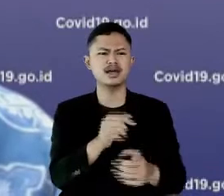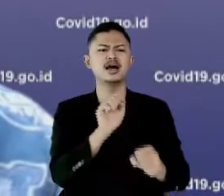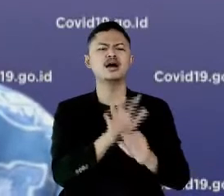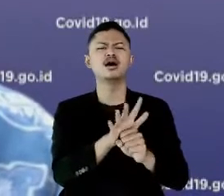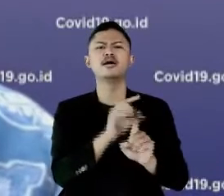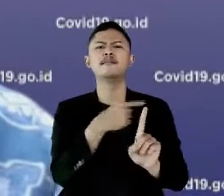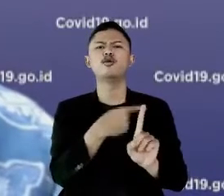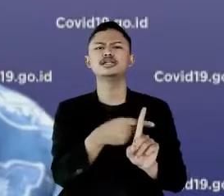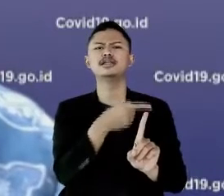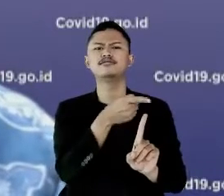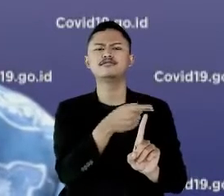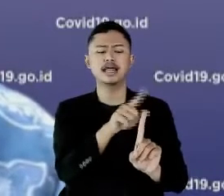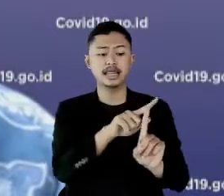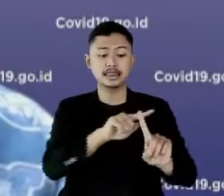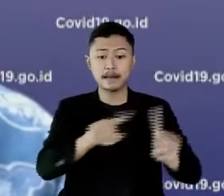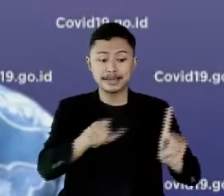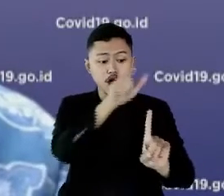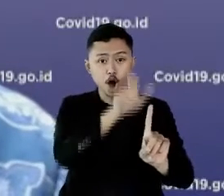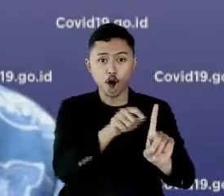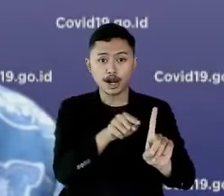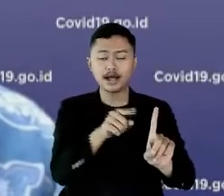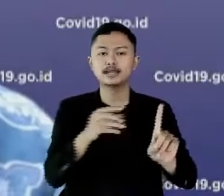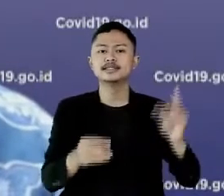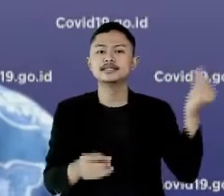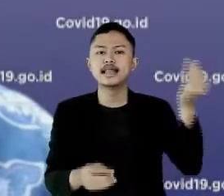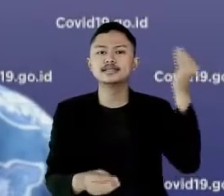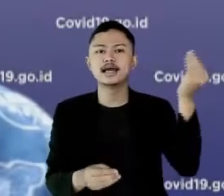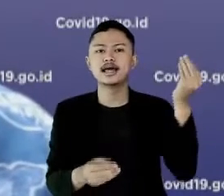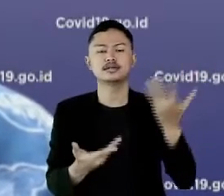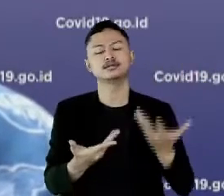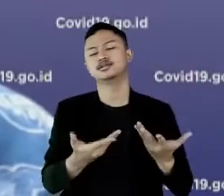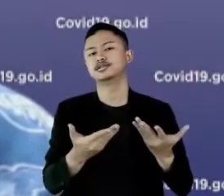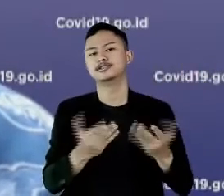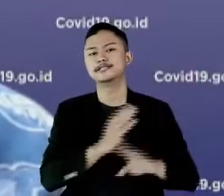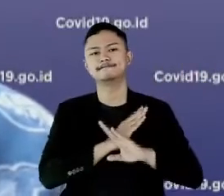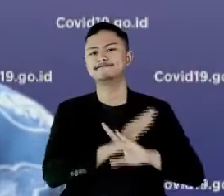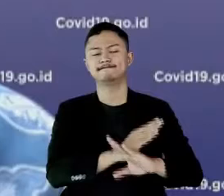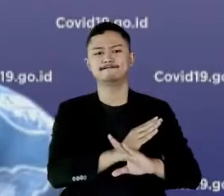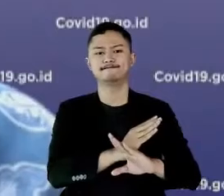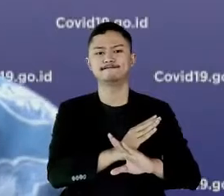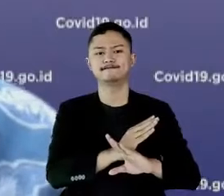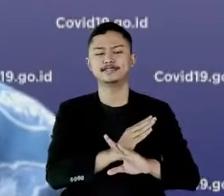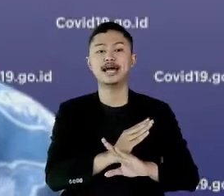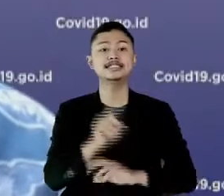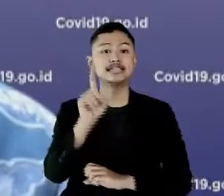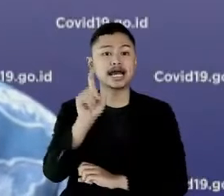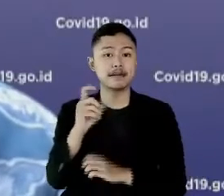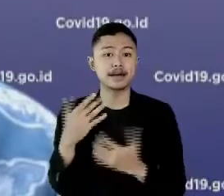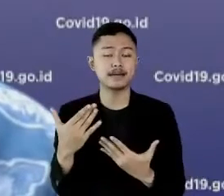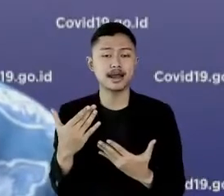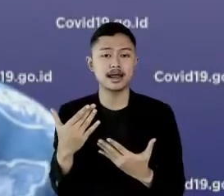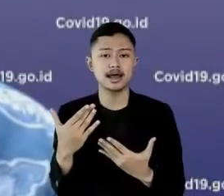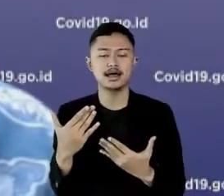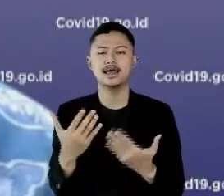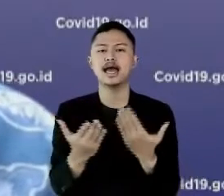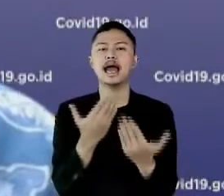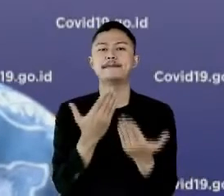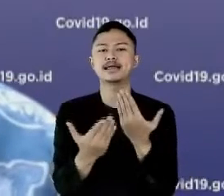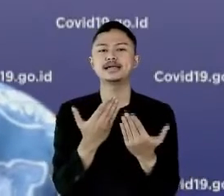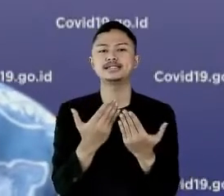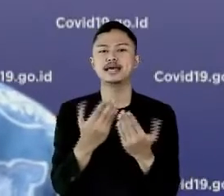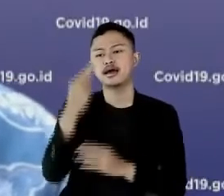orang. Itu kan yang sudah dilakukan dengan pemanfaatan platform aplikasi Peduli Lindungi.